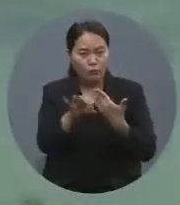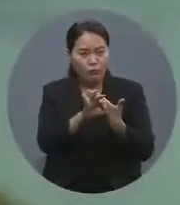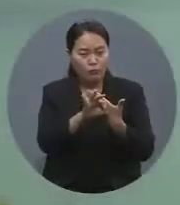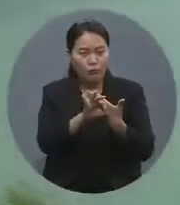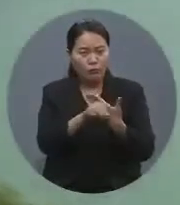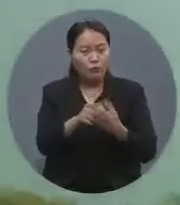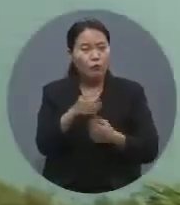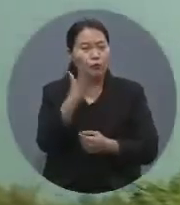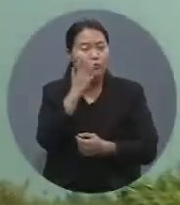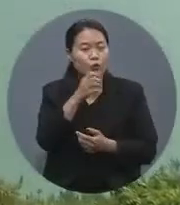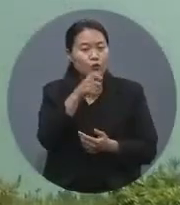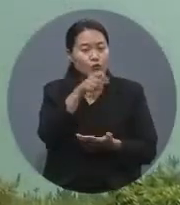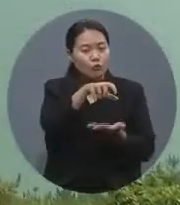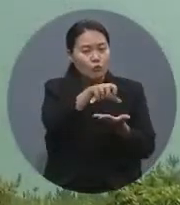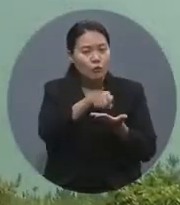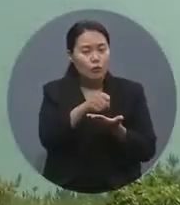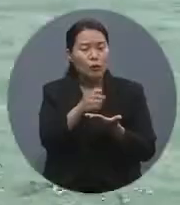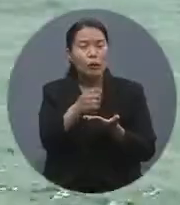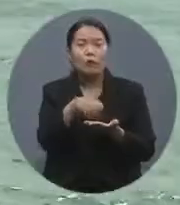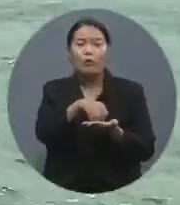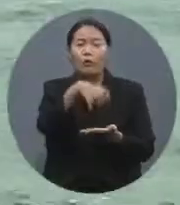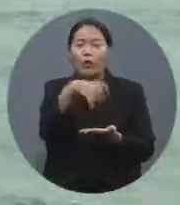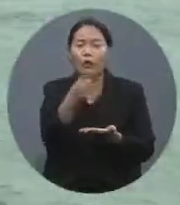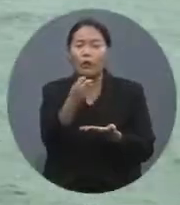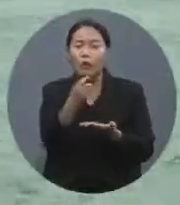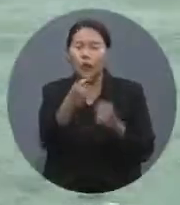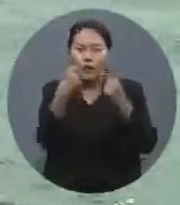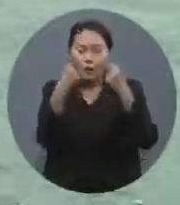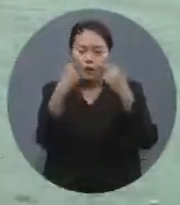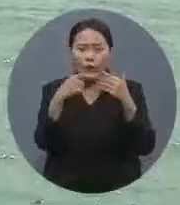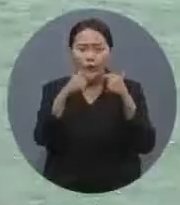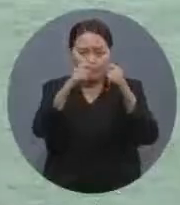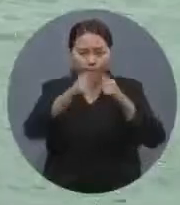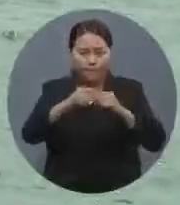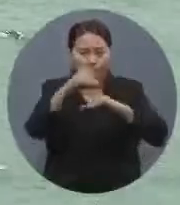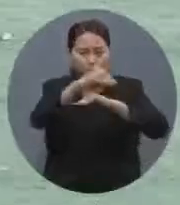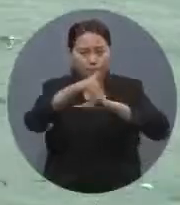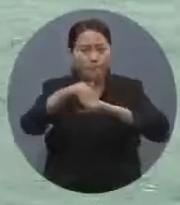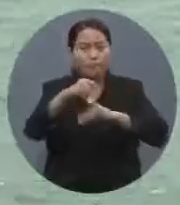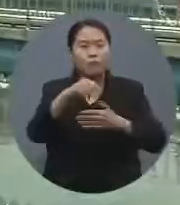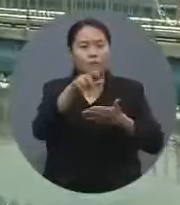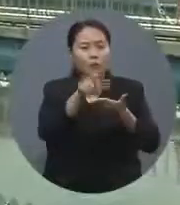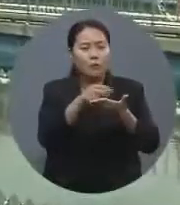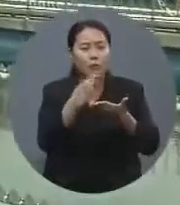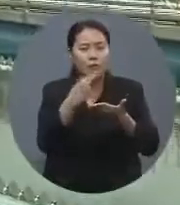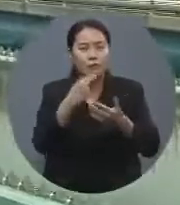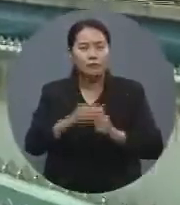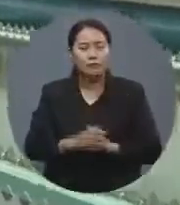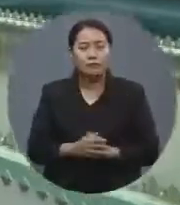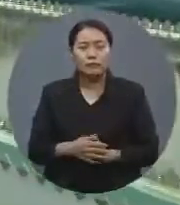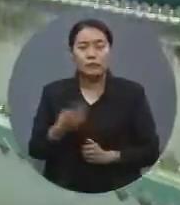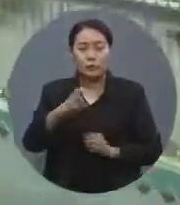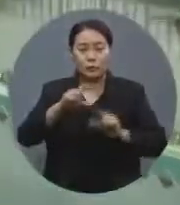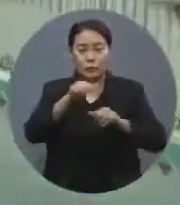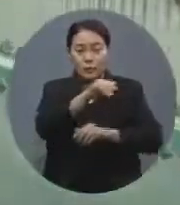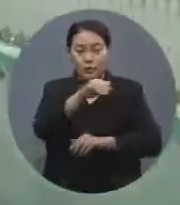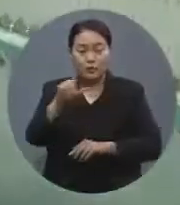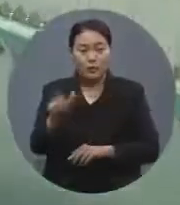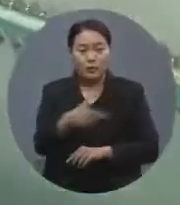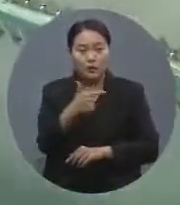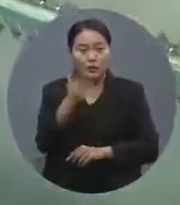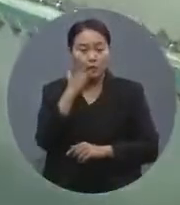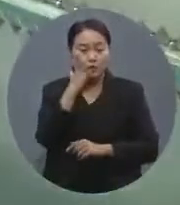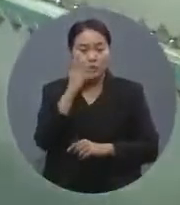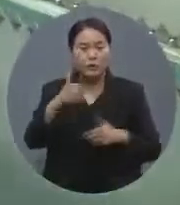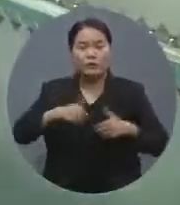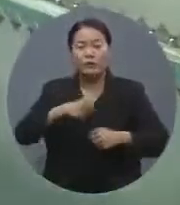운문댐에서 울산으로 얼마나 물을 끌어올 수 있는지 구체적인 공급량이 빠져 있습니다. 2025년 기준 하루 동안